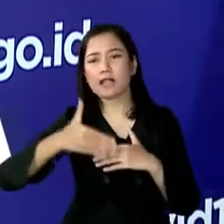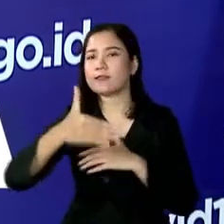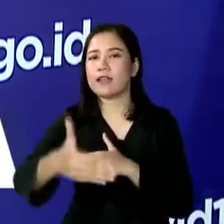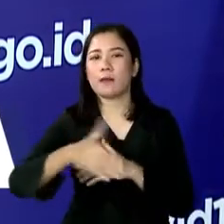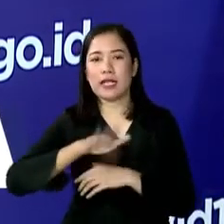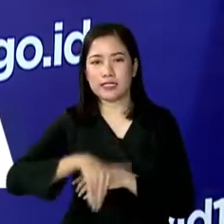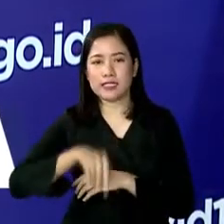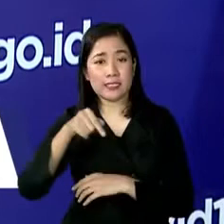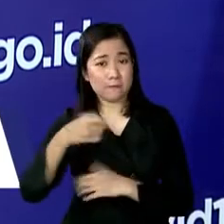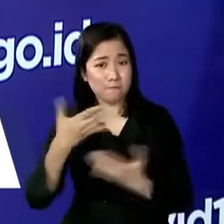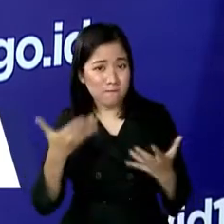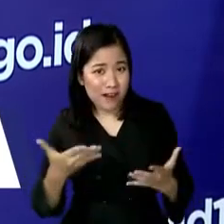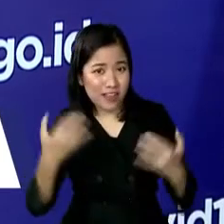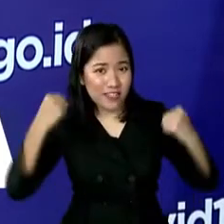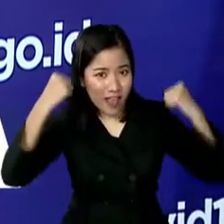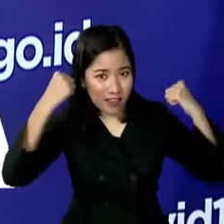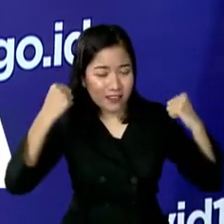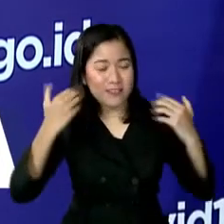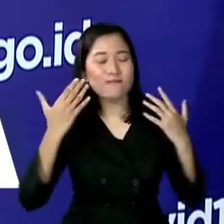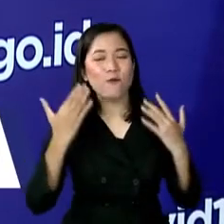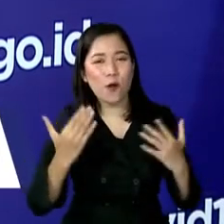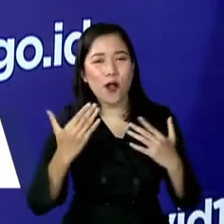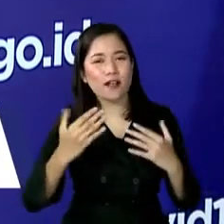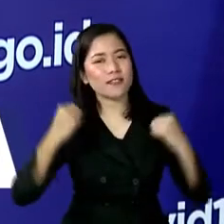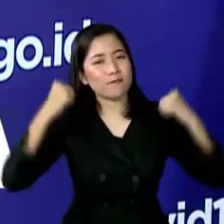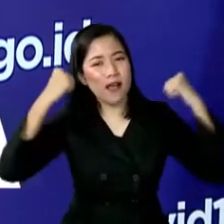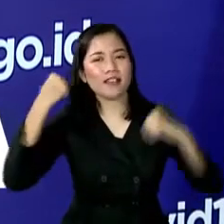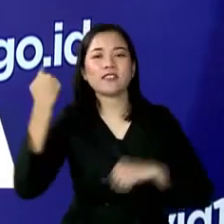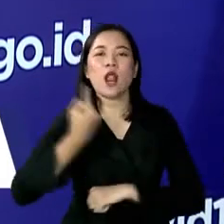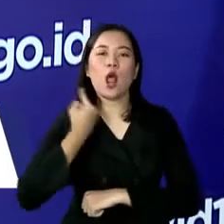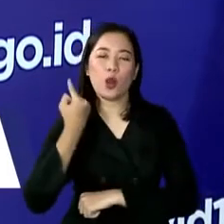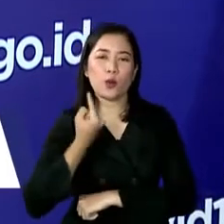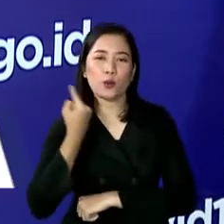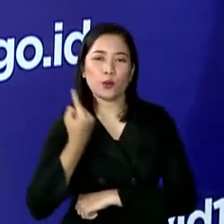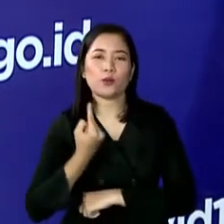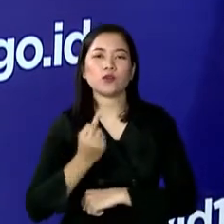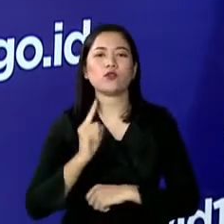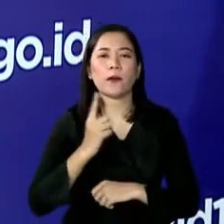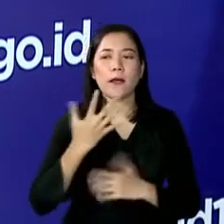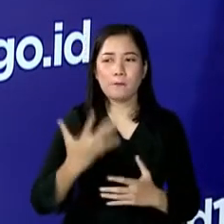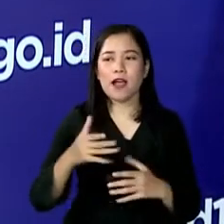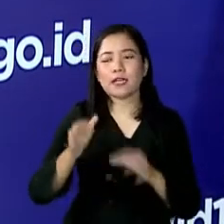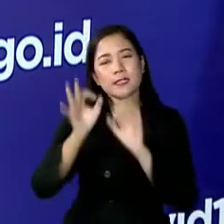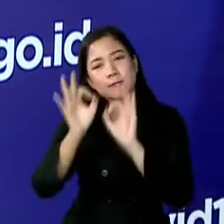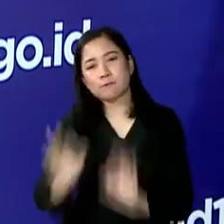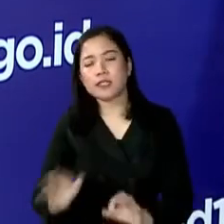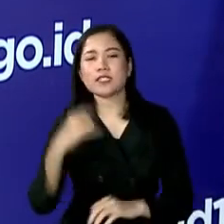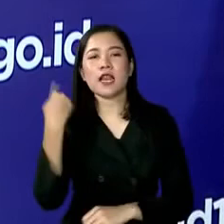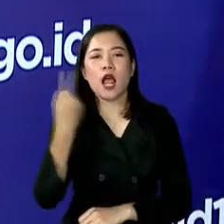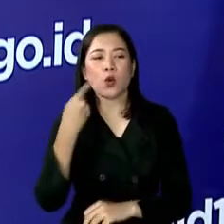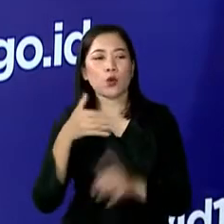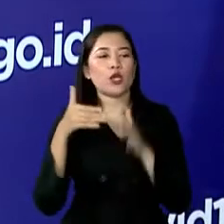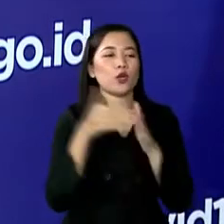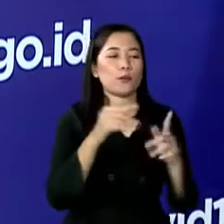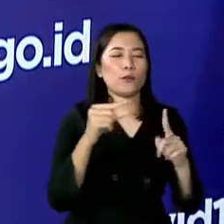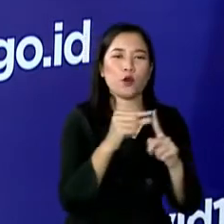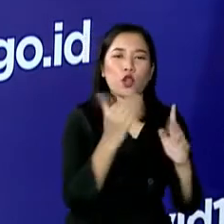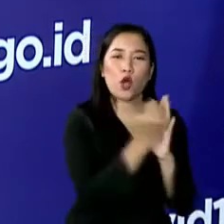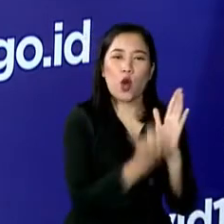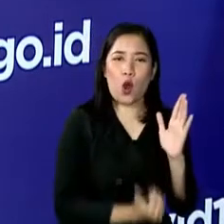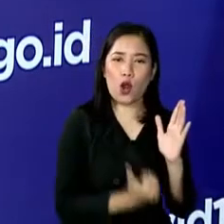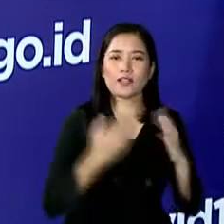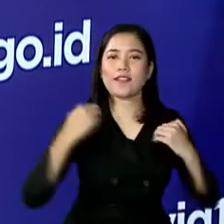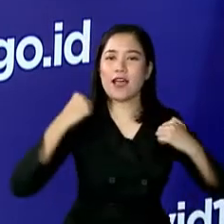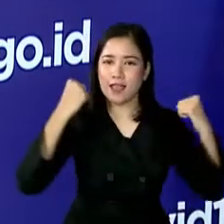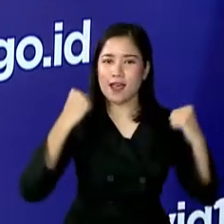hari ini Semoga tetap sehat dan juga selalu semangat dalam beraktivitas serta selalu disiplin menerapkan protokol kesehatan